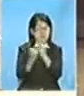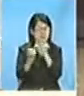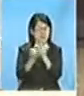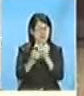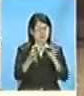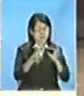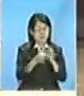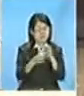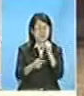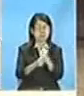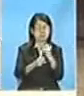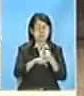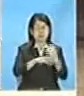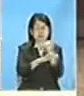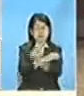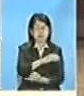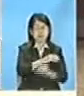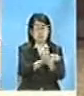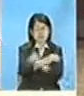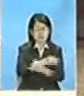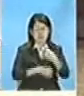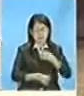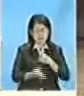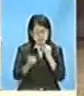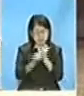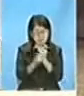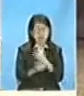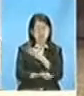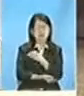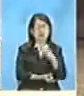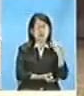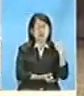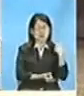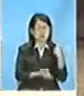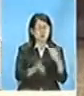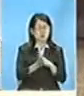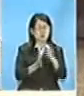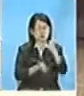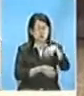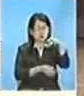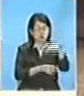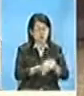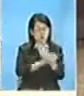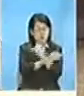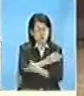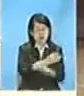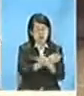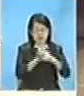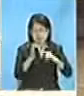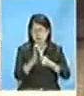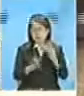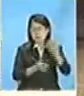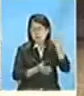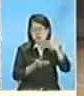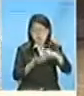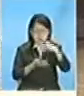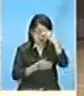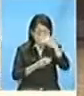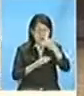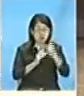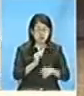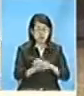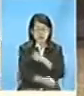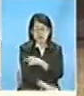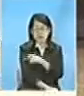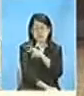ทศเพราะคลุกคลีกับการทำกิจกรรมต่างๆกับสถานทูตองค์กรต่างประเทศมาตั้งแต่สมัยที่เรียนหนังสือจบปริญญาตรีและปริญญาโ